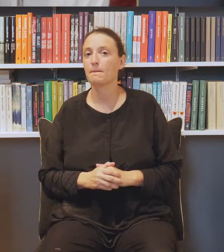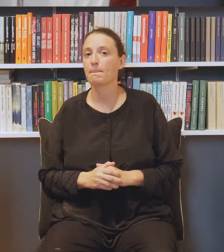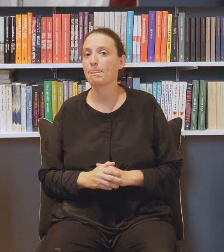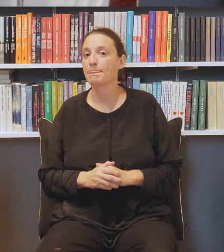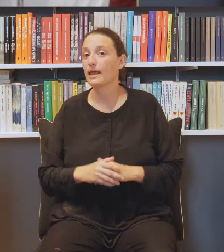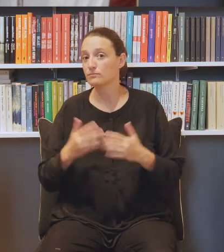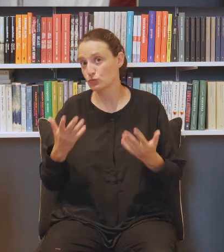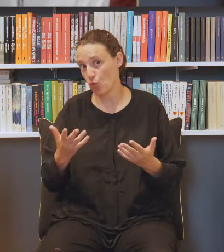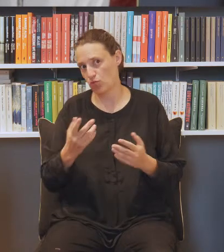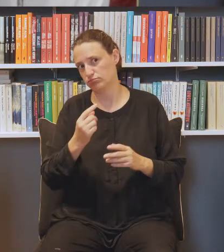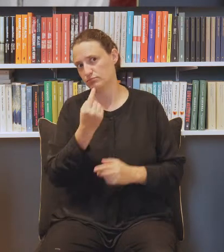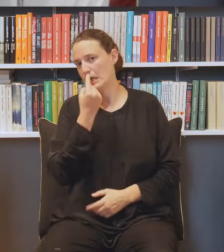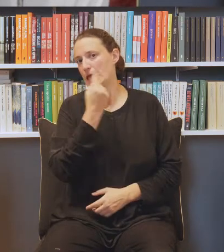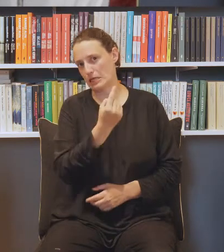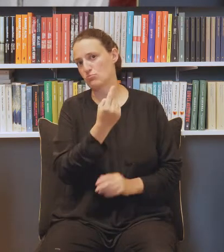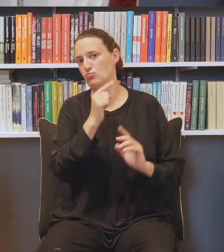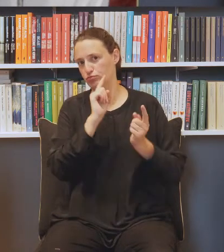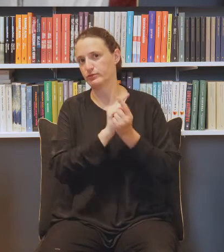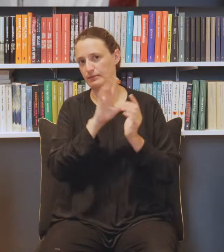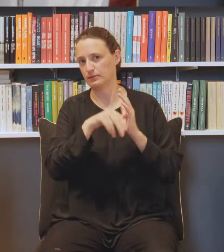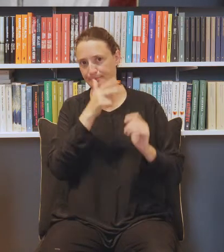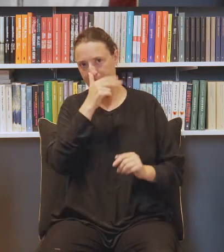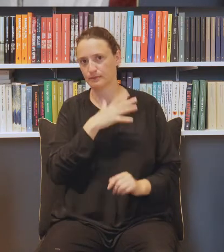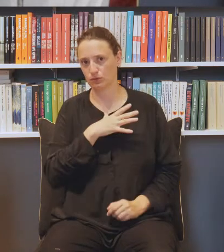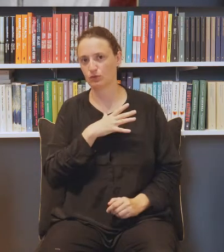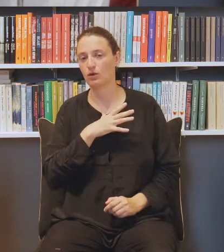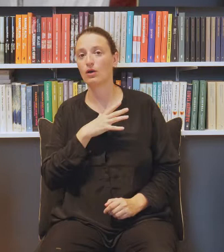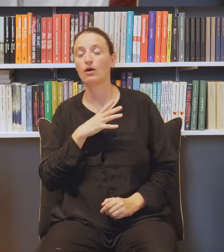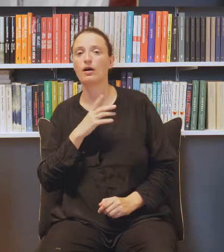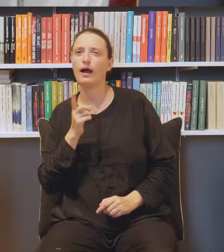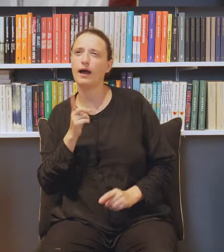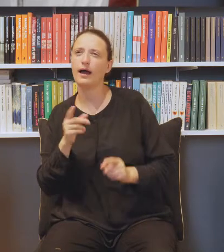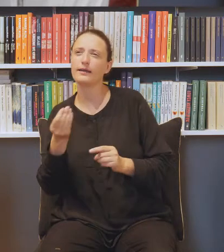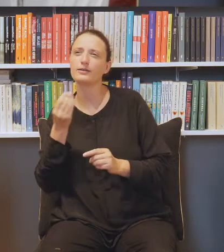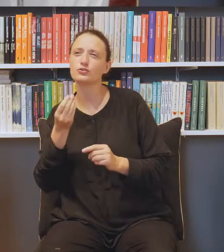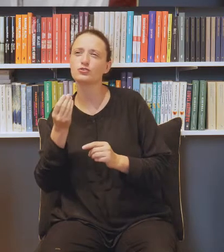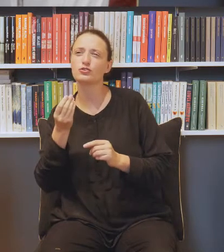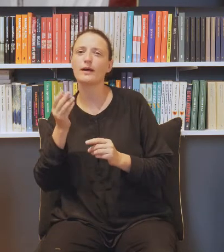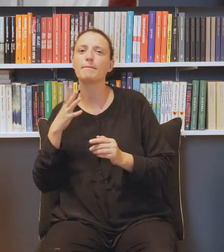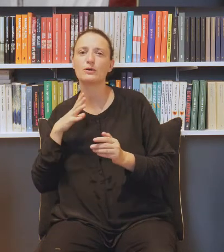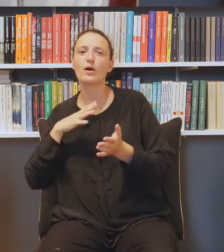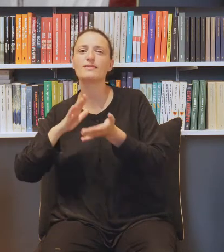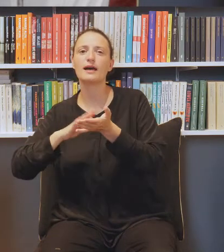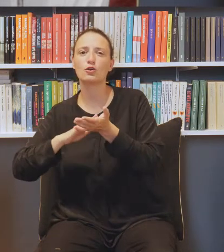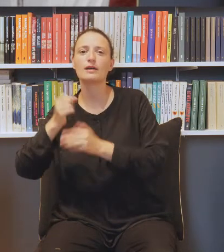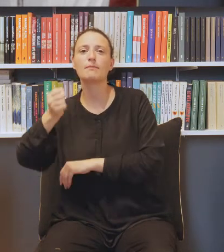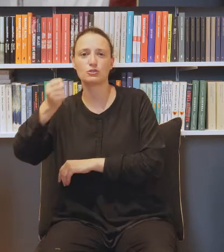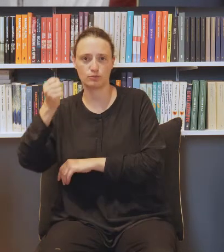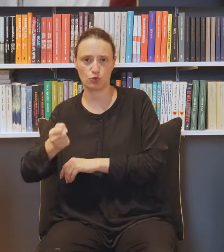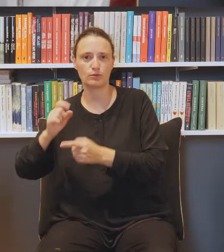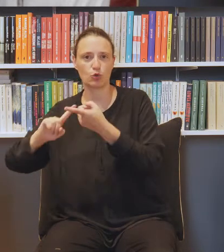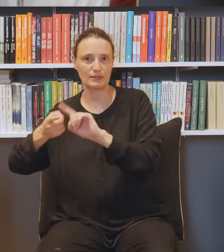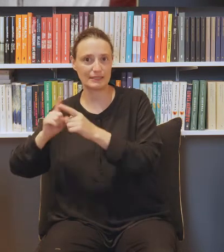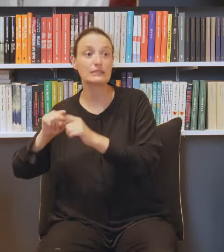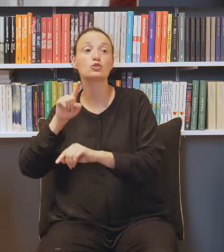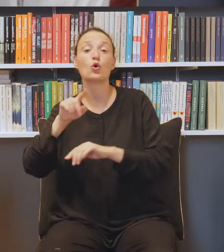miałem jedno spotkanie. Jeszcze miałem spotkanie z po paszporcie prezydent. Władze miasta